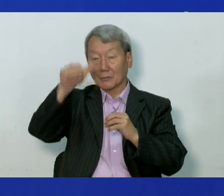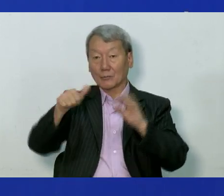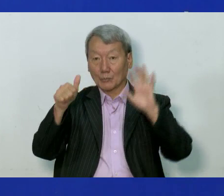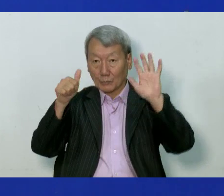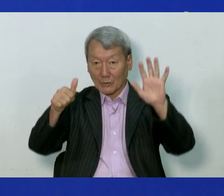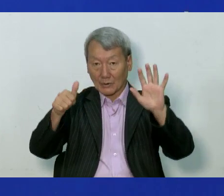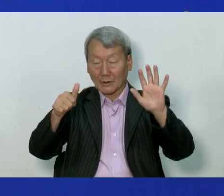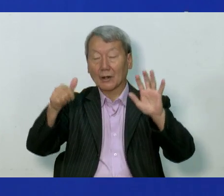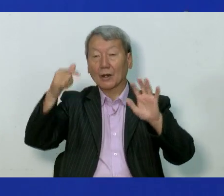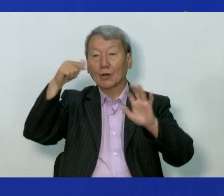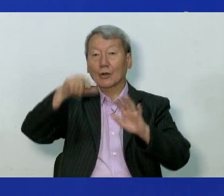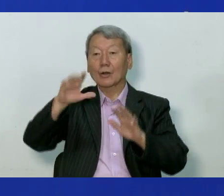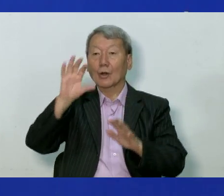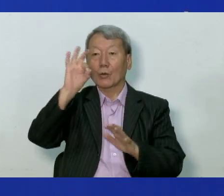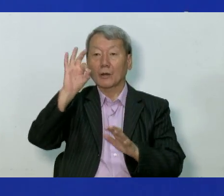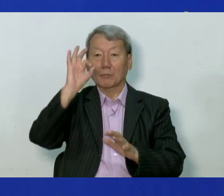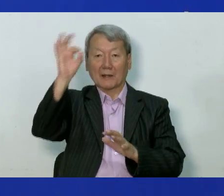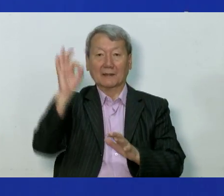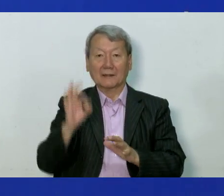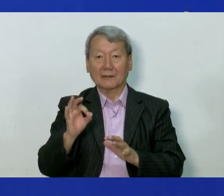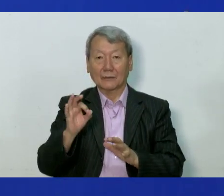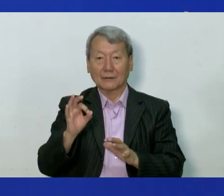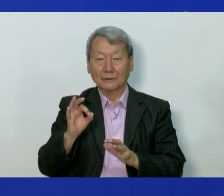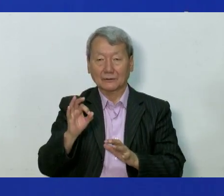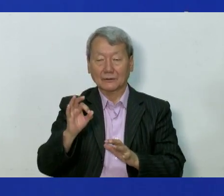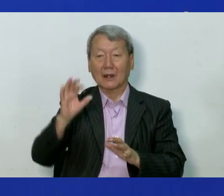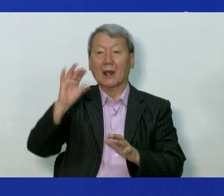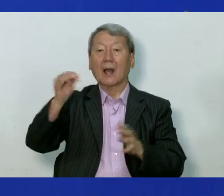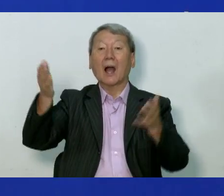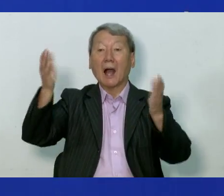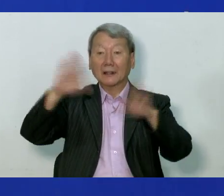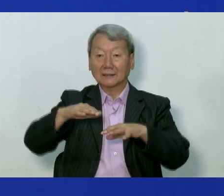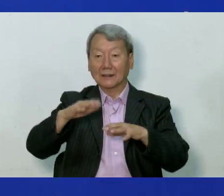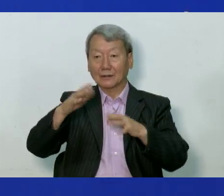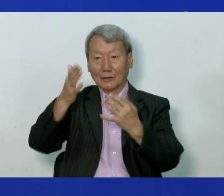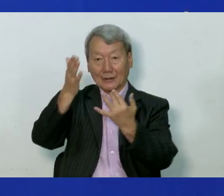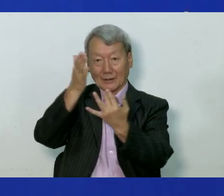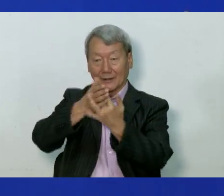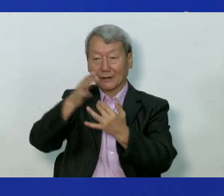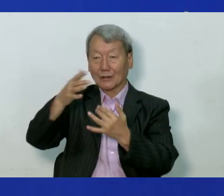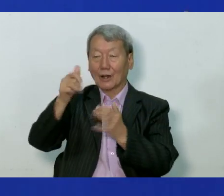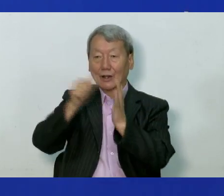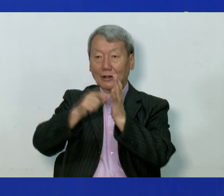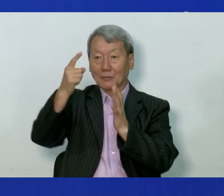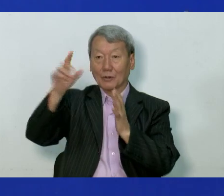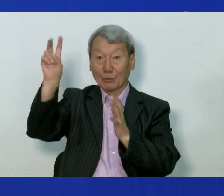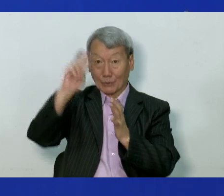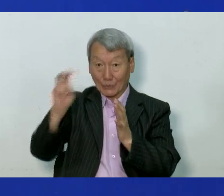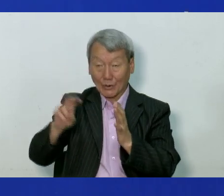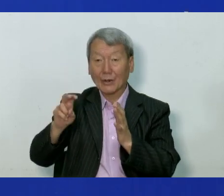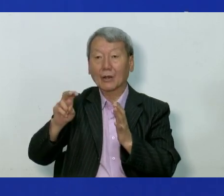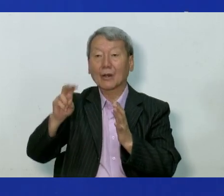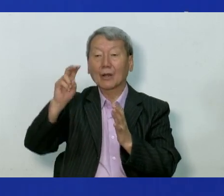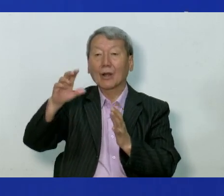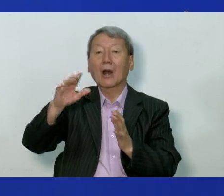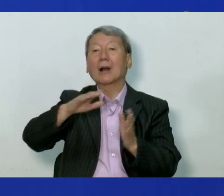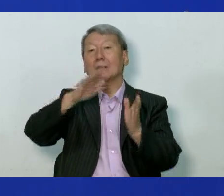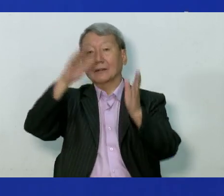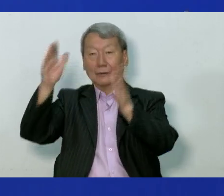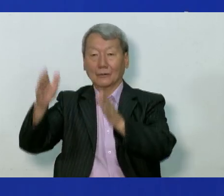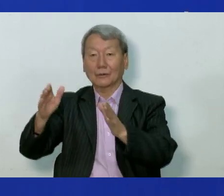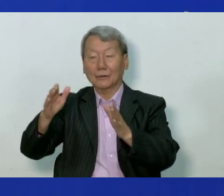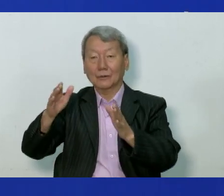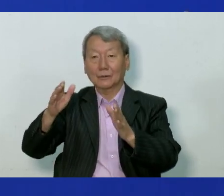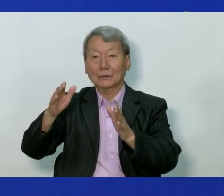жеңилдетилген мөөнөтү, бул 0% болуп түзөт. Калган суммасы 161 миллион АКШ доллар, бул ыкчам